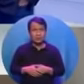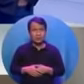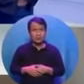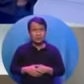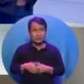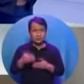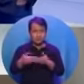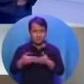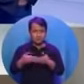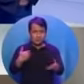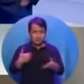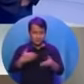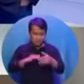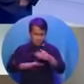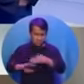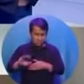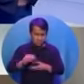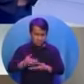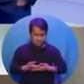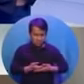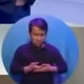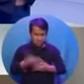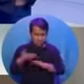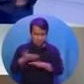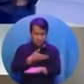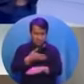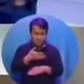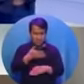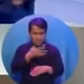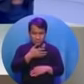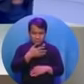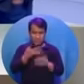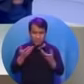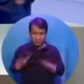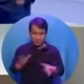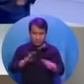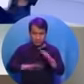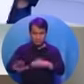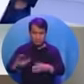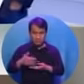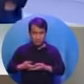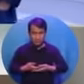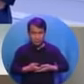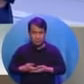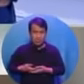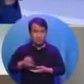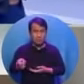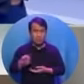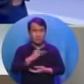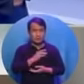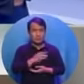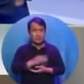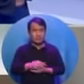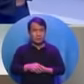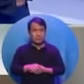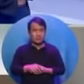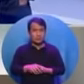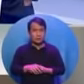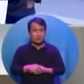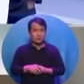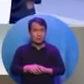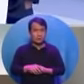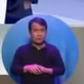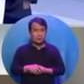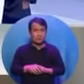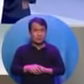Bago magka-baby, ganun na ba talaga si Mami? Or after na magka-baby, saka siya nagkaganon yung ugali niya, nananakit?